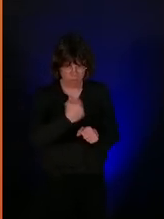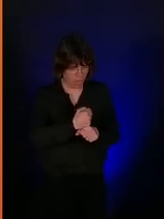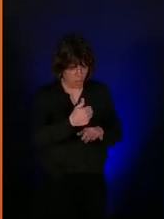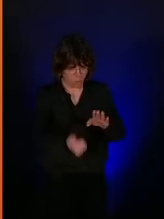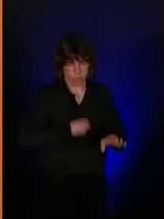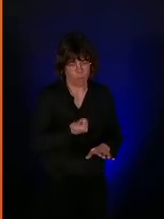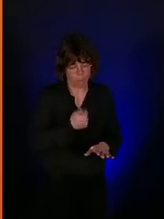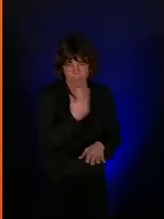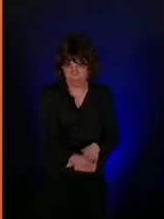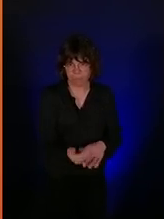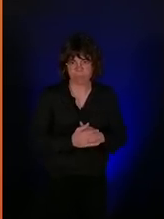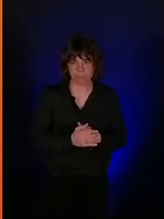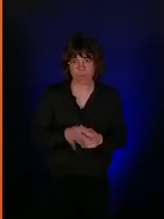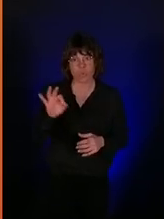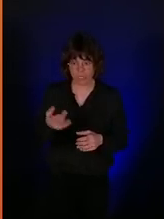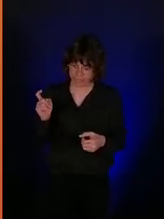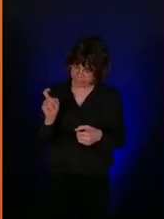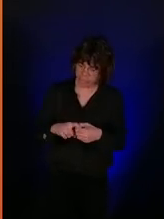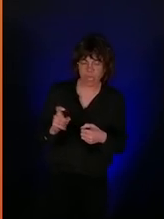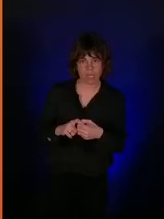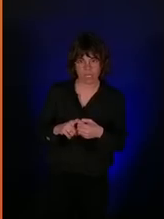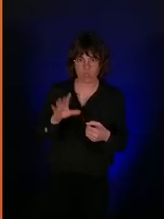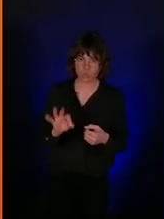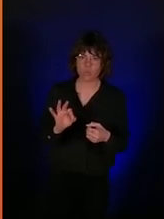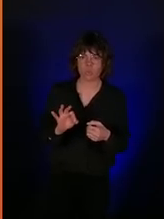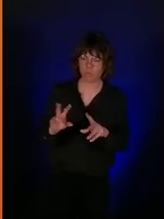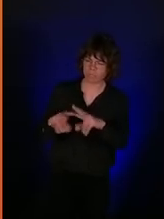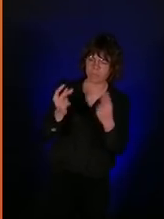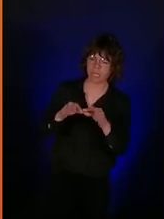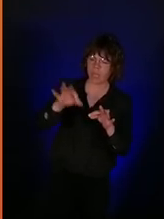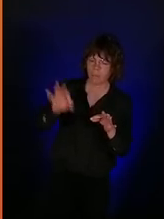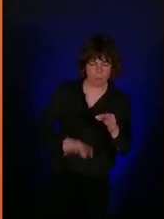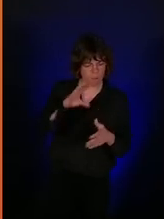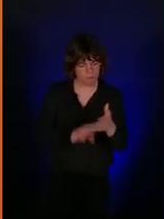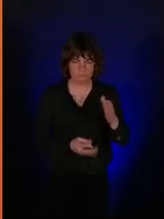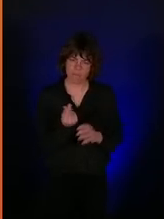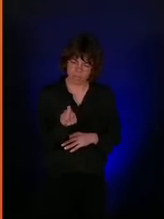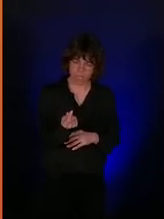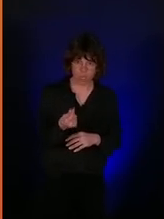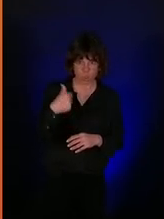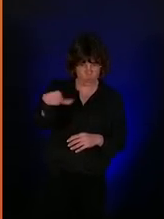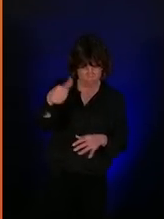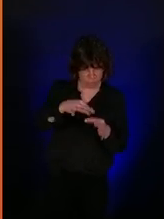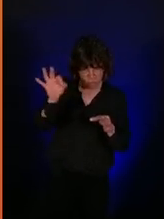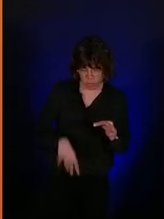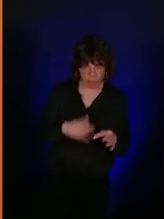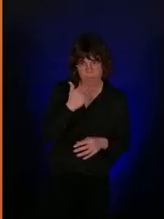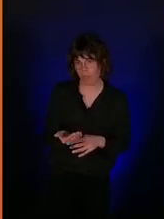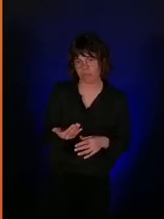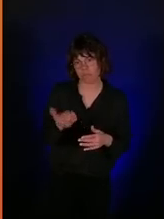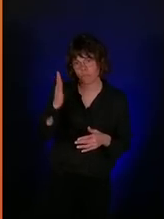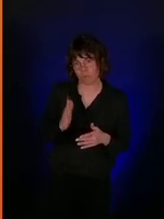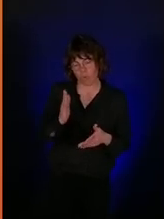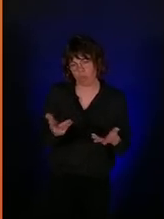indépendante. Je pense que la syndicalisation non plus, comme c'est indiqué dans le rapport financier, n'est pas la seule solution. On a vraiment d'accompagner,